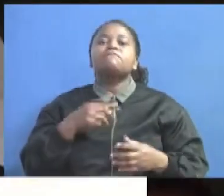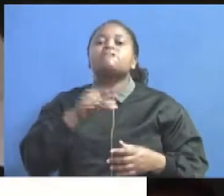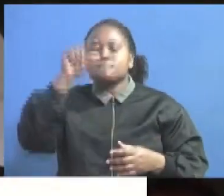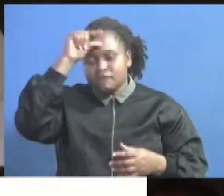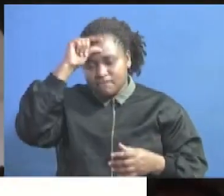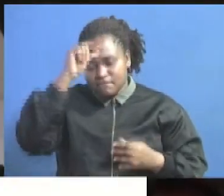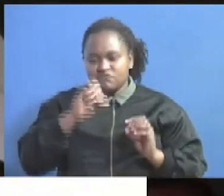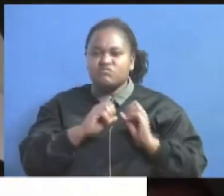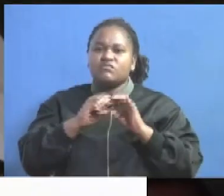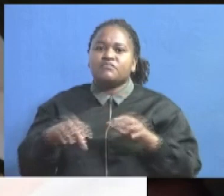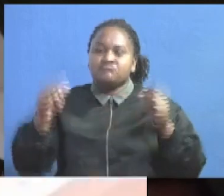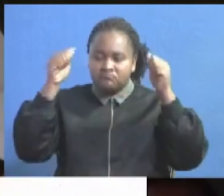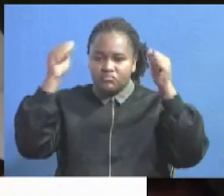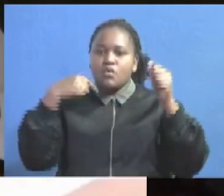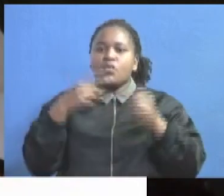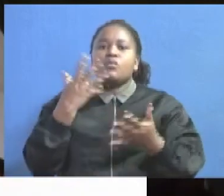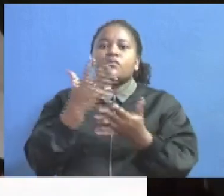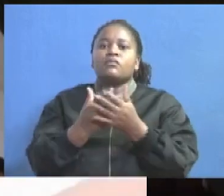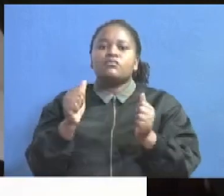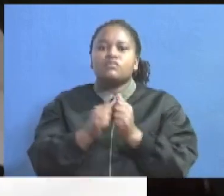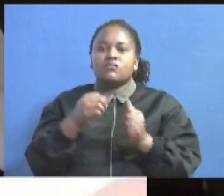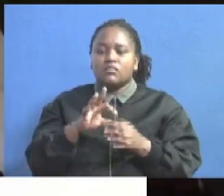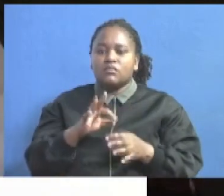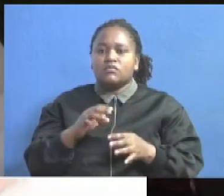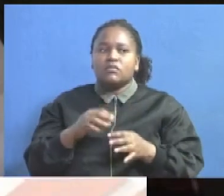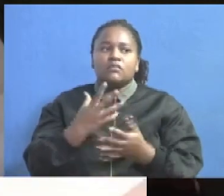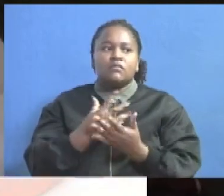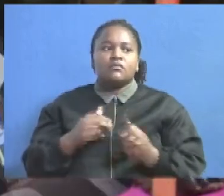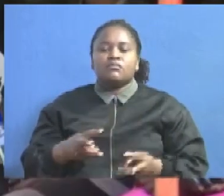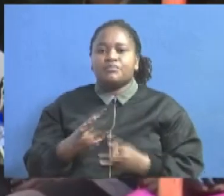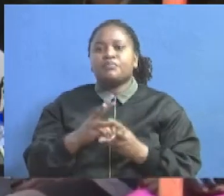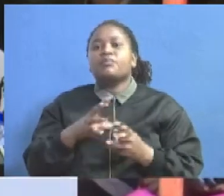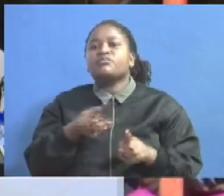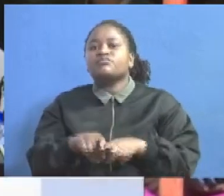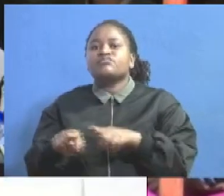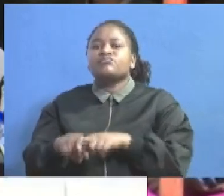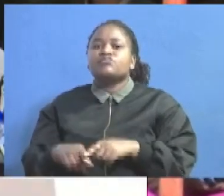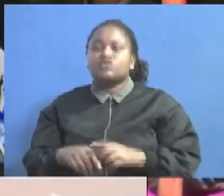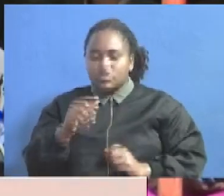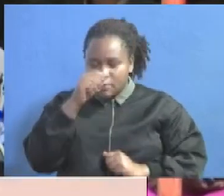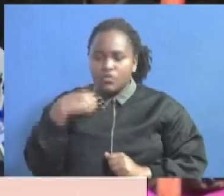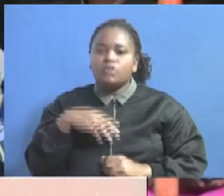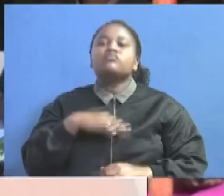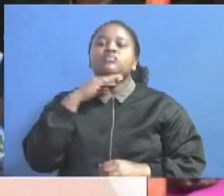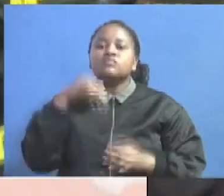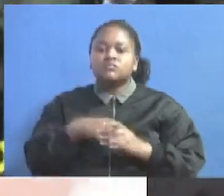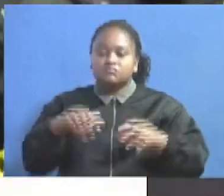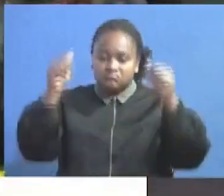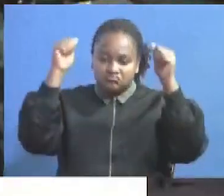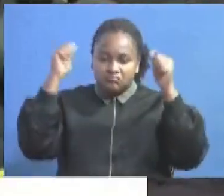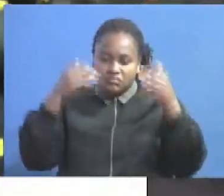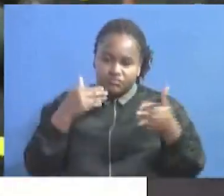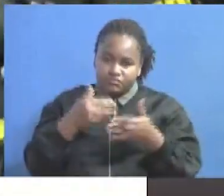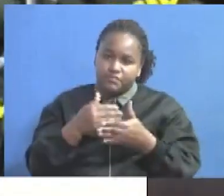serikali kuwaachilia waandamanaji walioshikwa bila malipo na masharti yoyote, na pia kuheshimu waliopoteza maisha katika maandamano ya